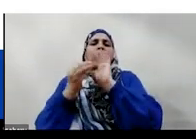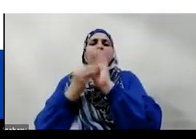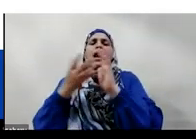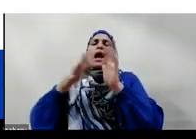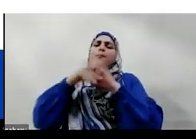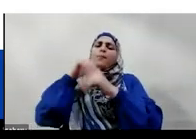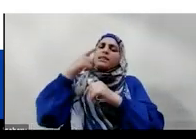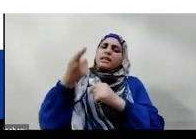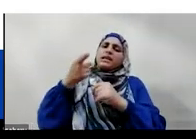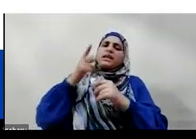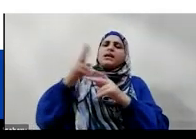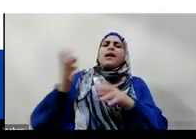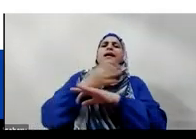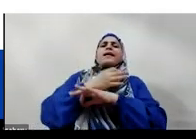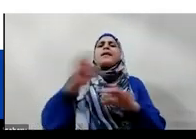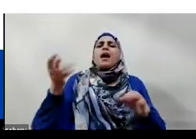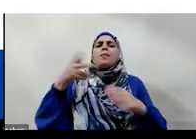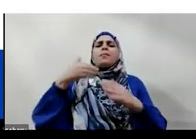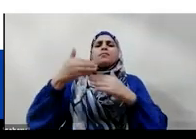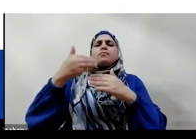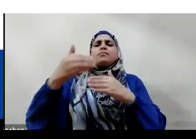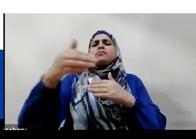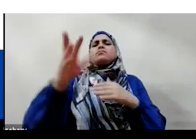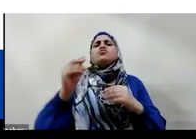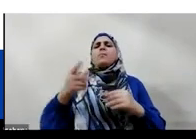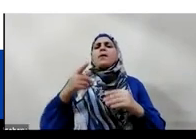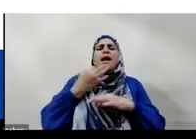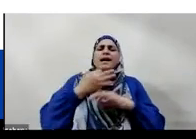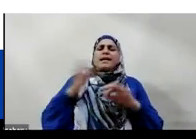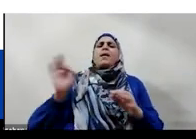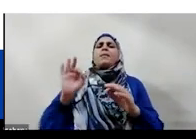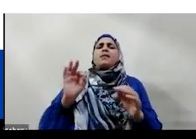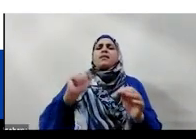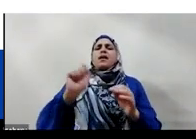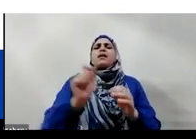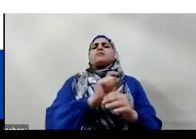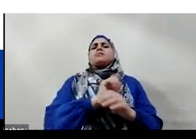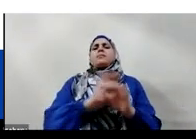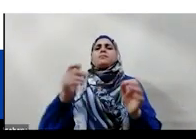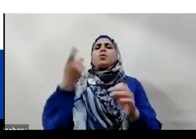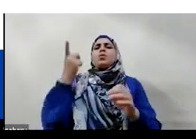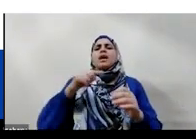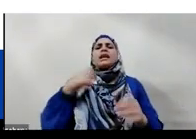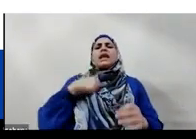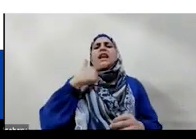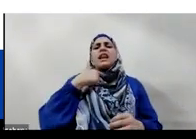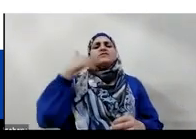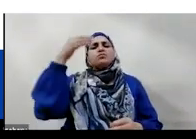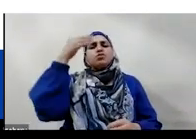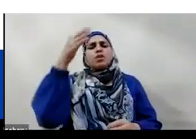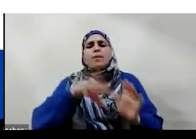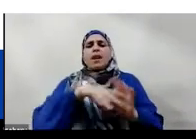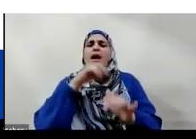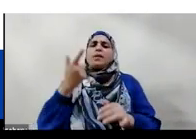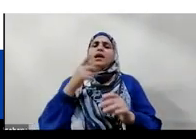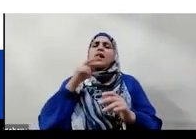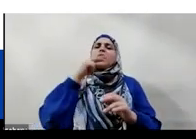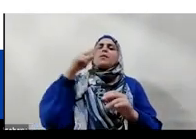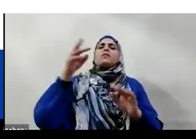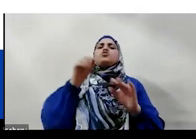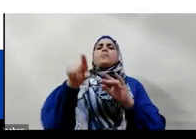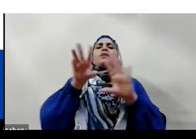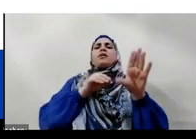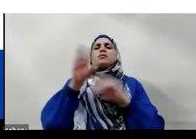special interest بتاع حضرتك وال career plans اللي راسمها لنفسك في الفترة القادمة. لو في اي